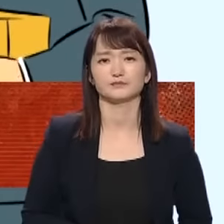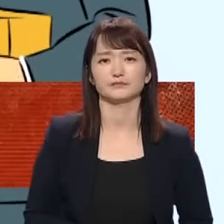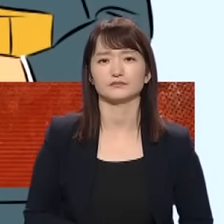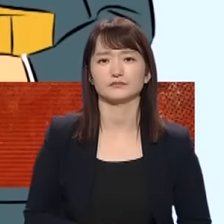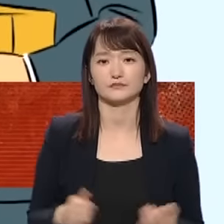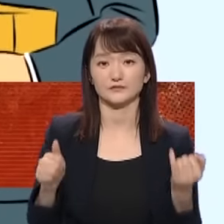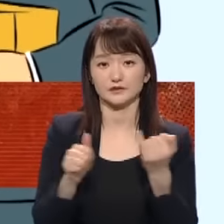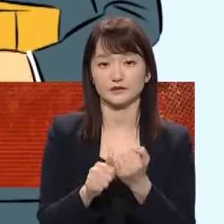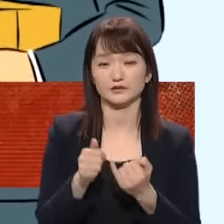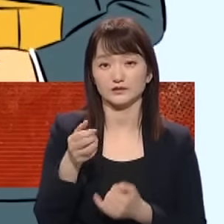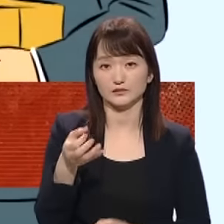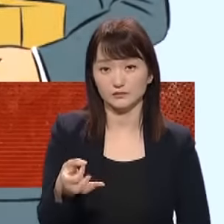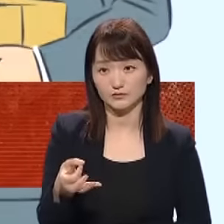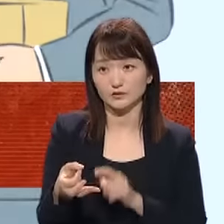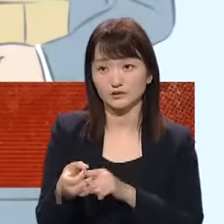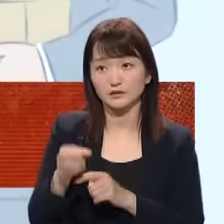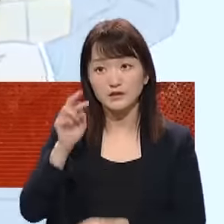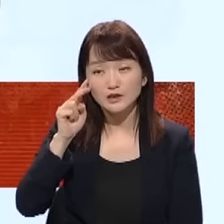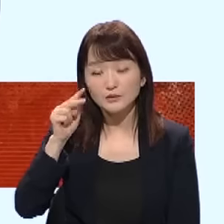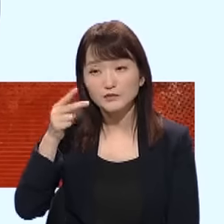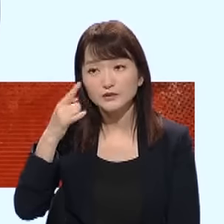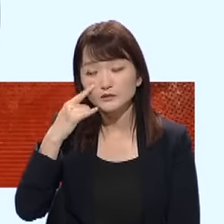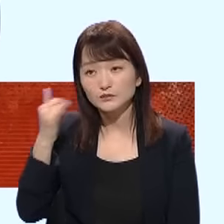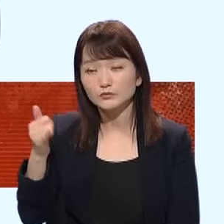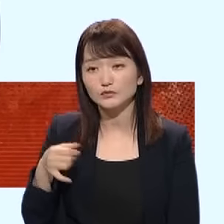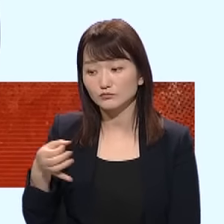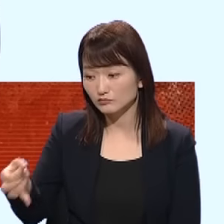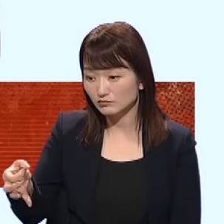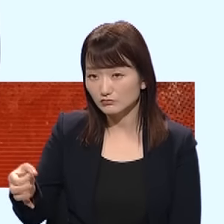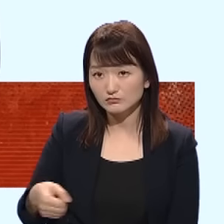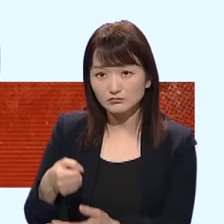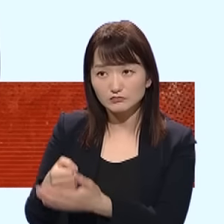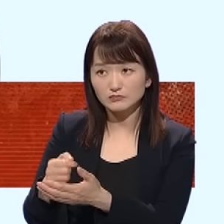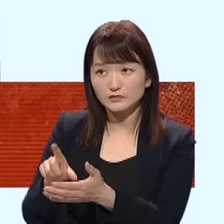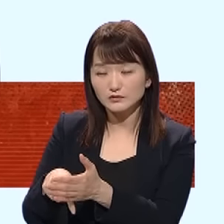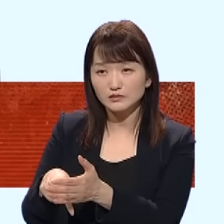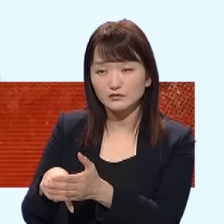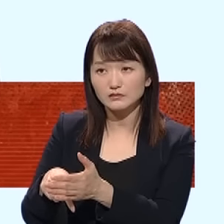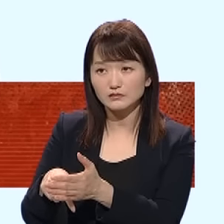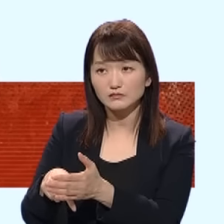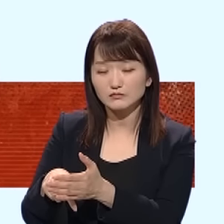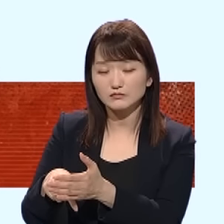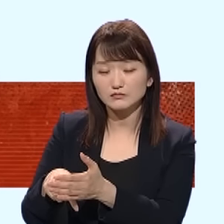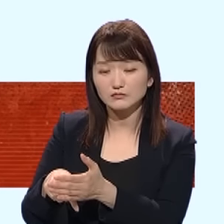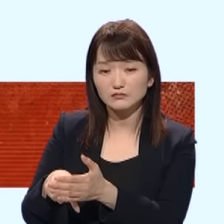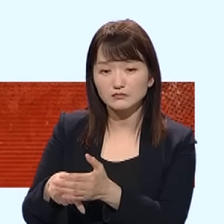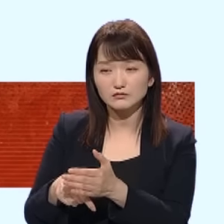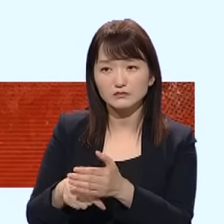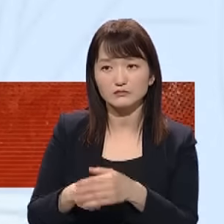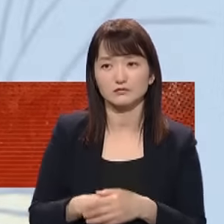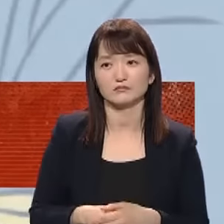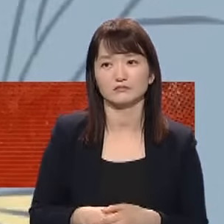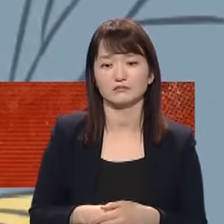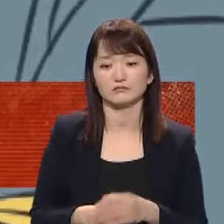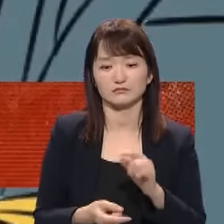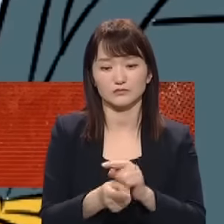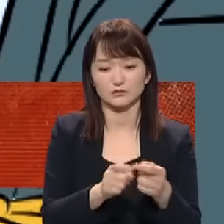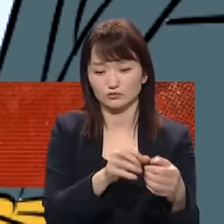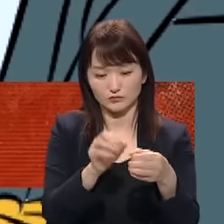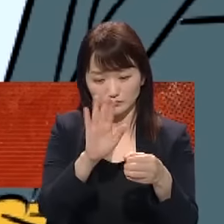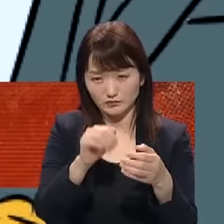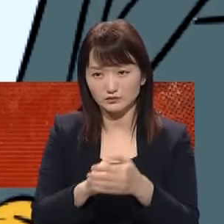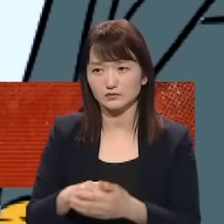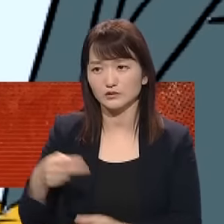했는데 결정해야 하는 사안이 있으면 아무런 상의도 없이 두 분이서 바로 결정을 했다고 합니다. 아, 시부모님 두 분이서? 네, 또